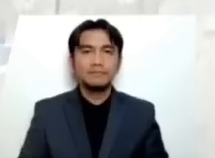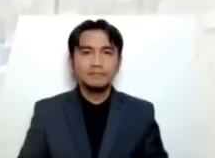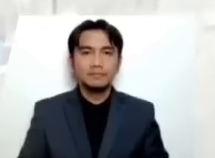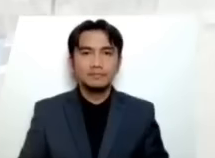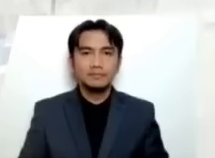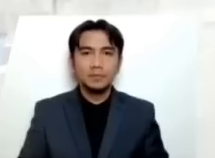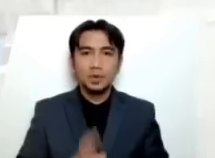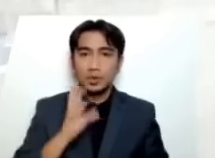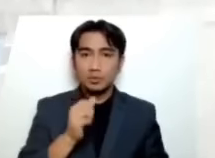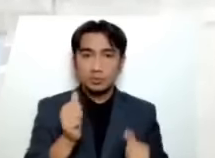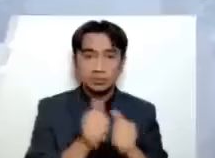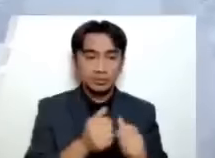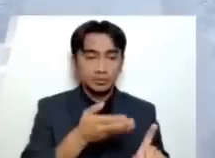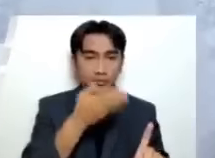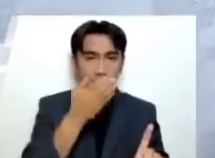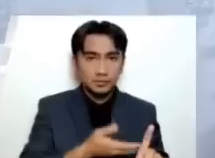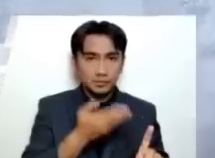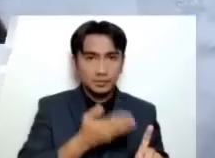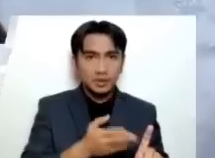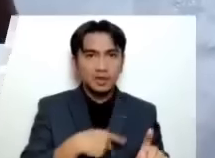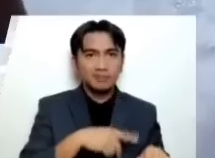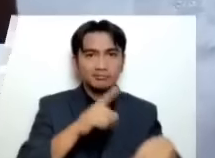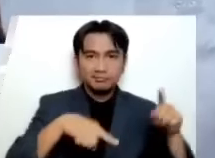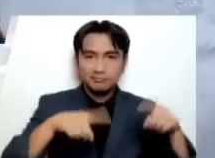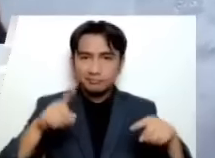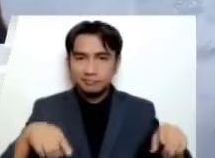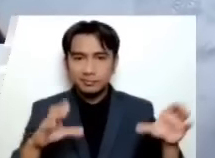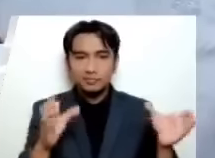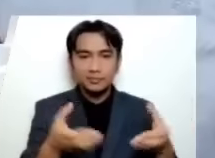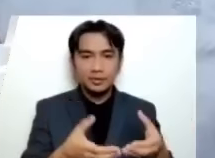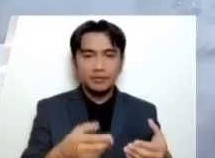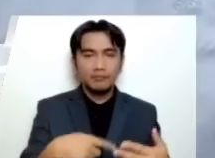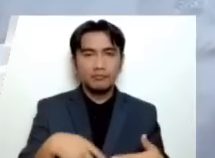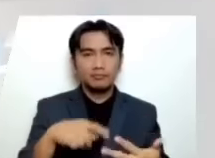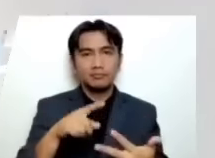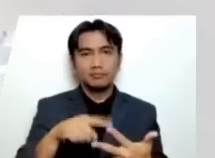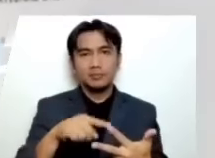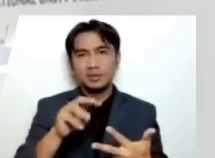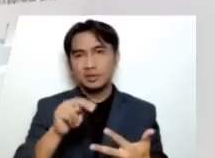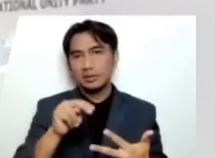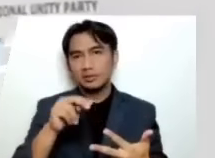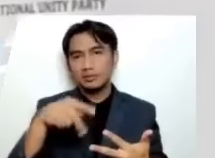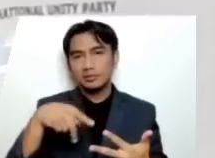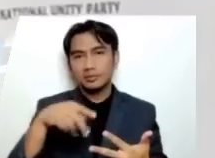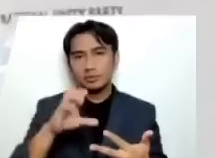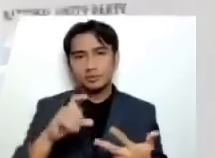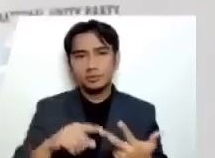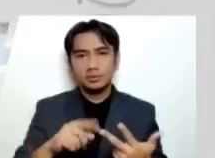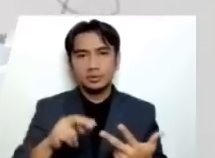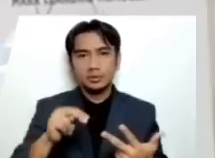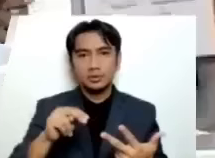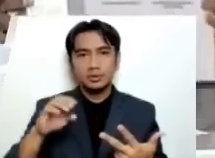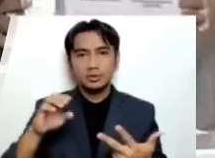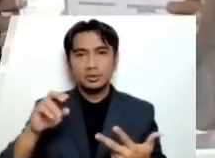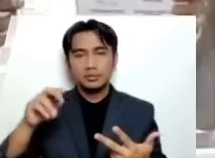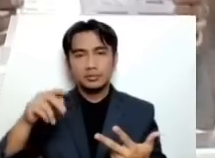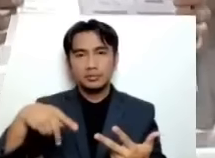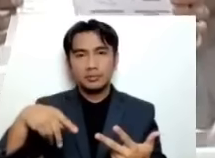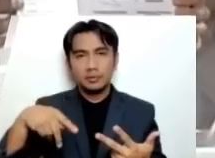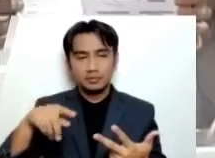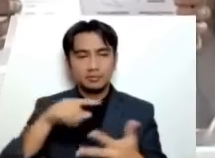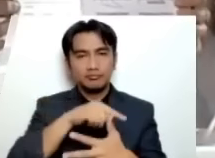CMD, Partido Federal ng Pilipinas, Nationalist People's Coalition, Nationalista Party at National Unity Party.